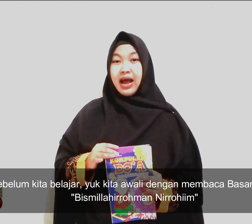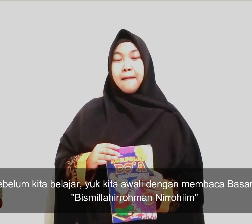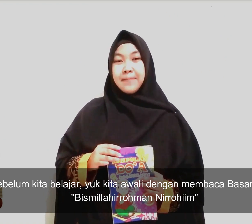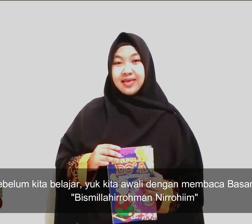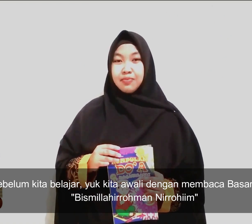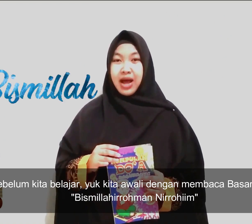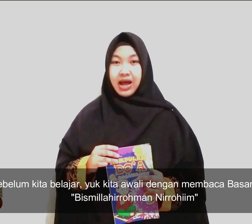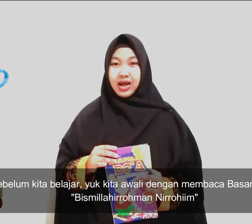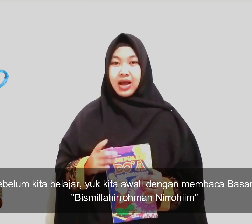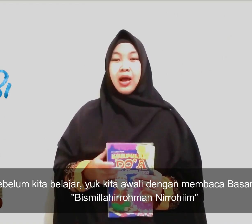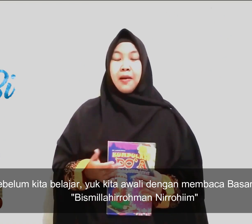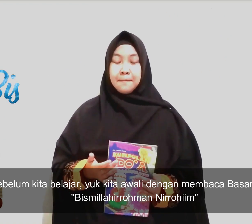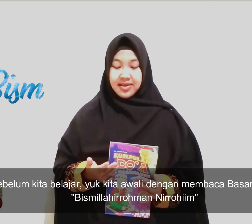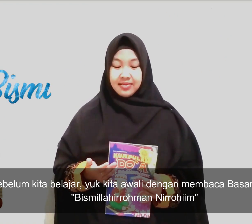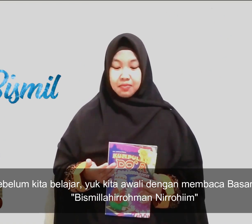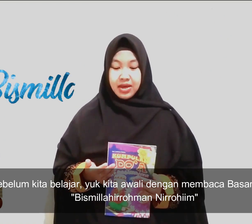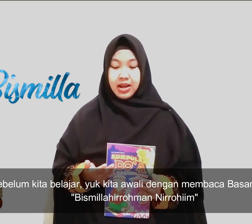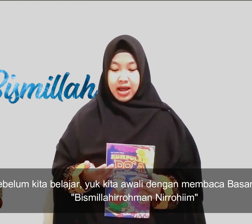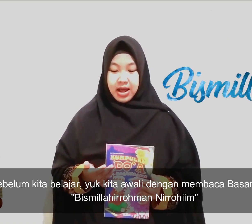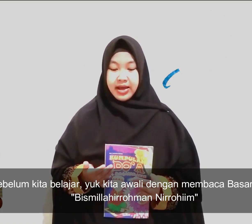dengan membaca basmalah.